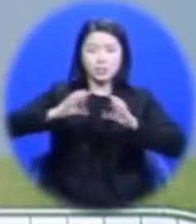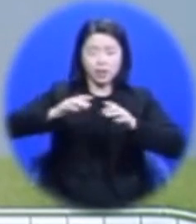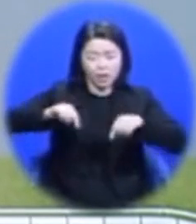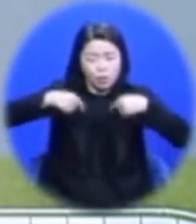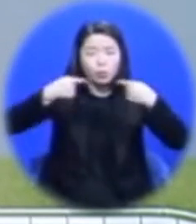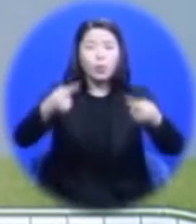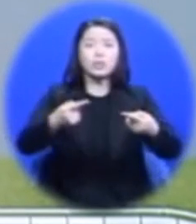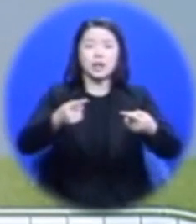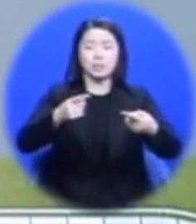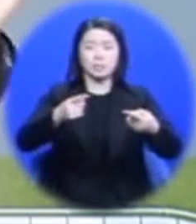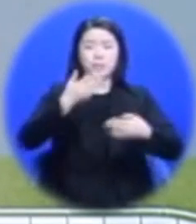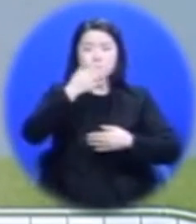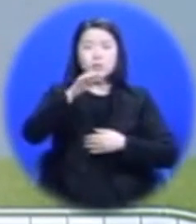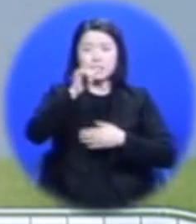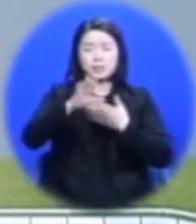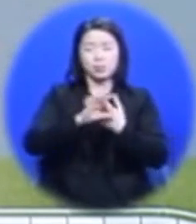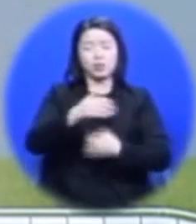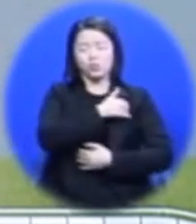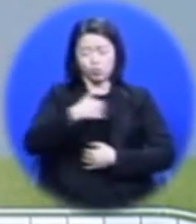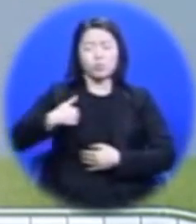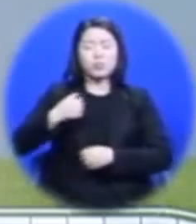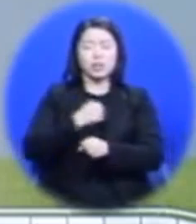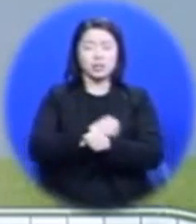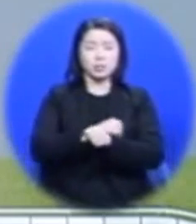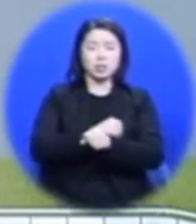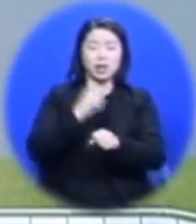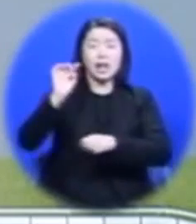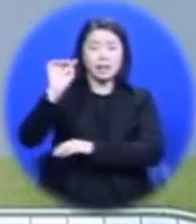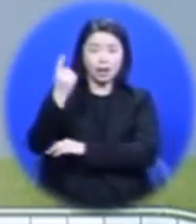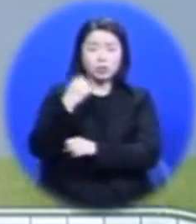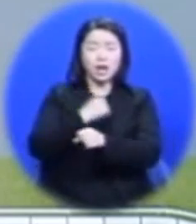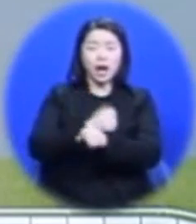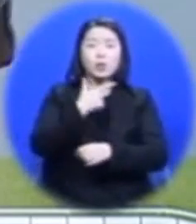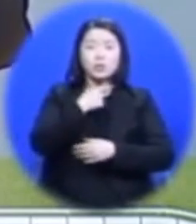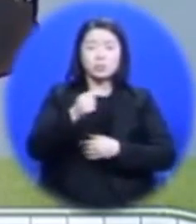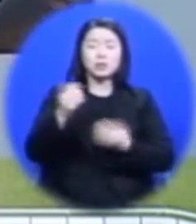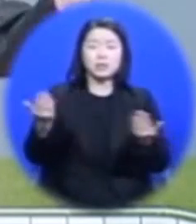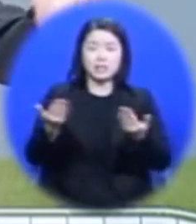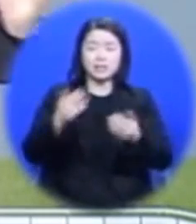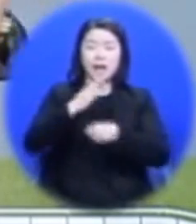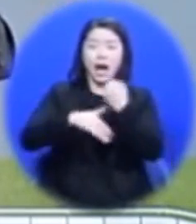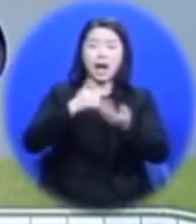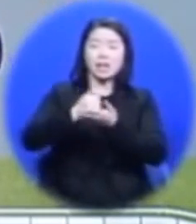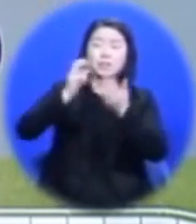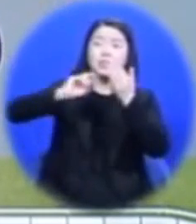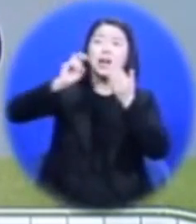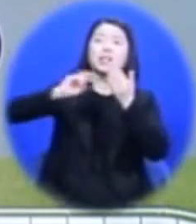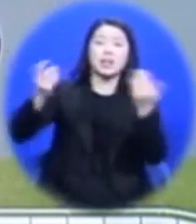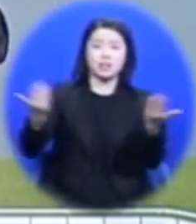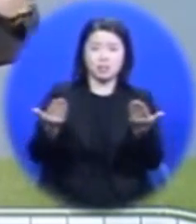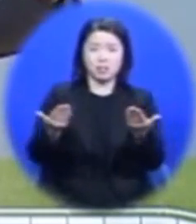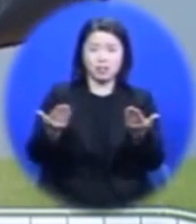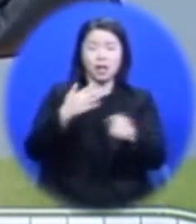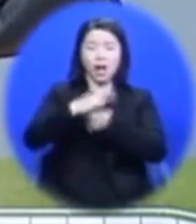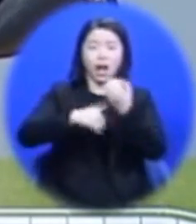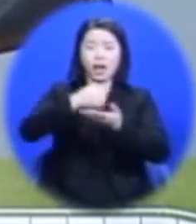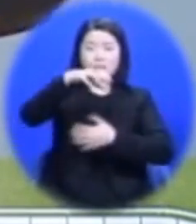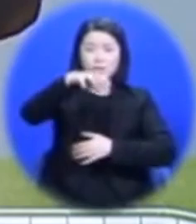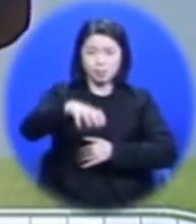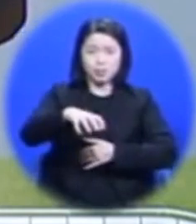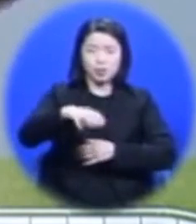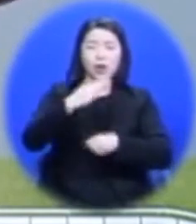수 있으면 그는 충분했어요. 다윗이 하고 싶었던 일은 하나님을 찬양하는 것이었습니다. 하나님